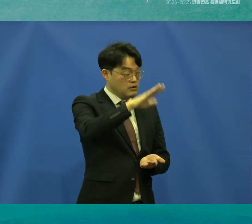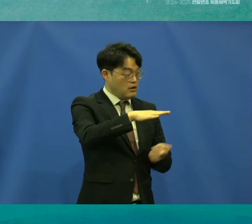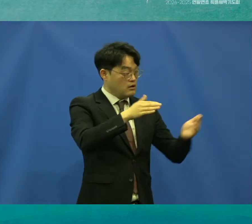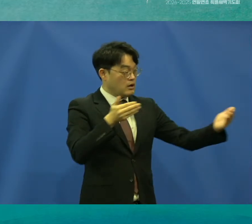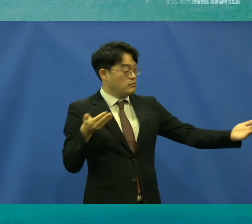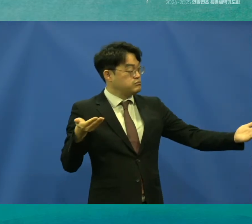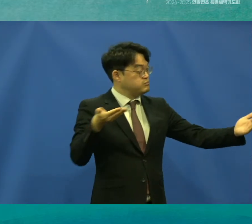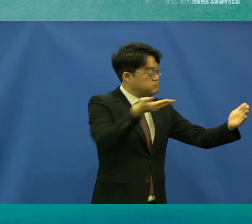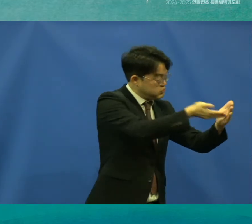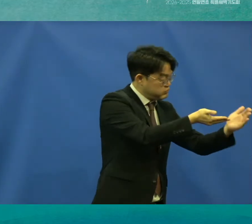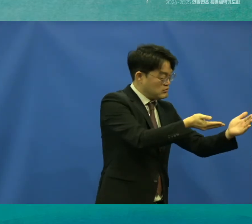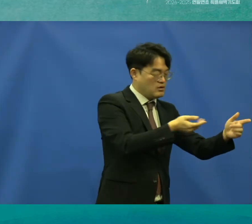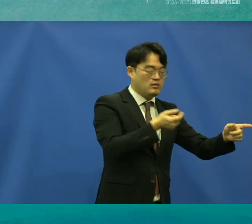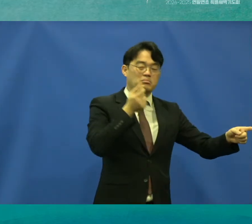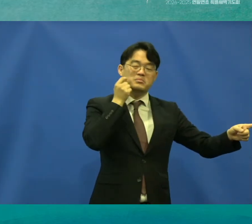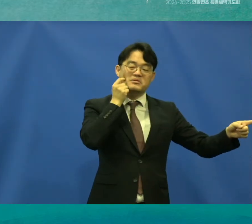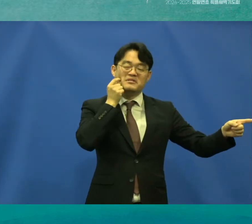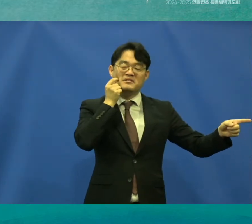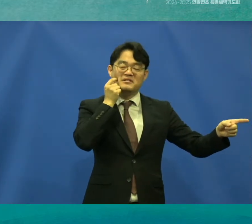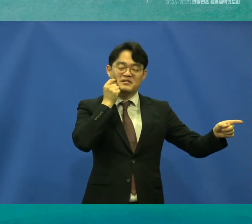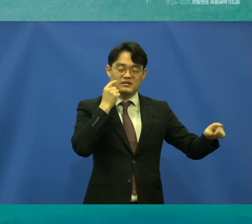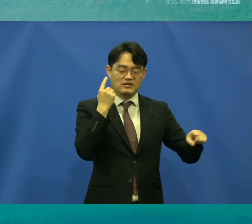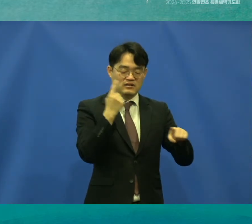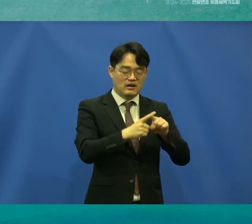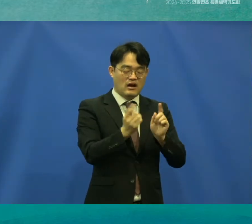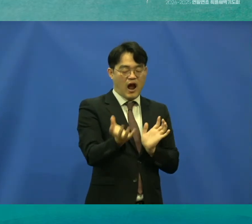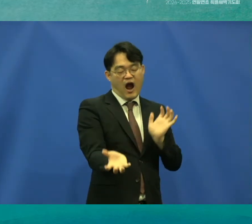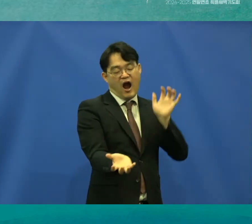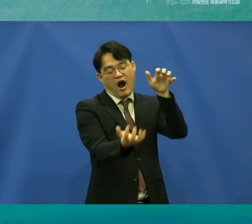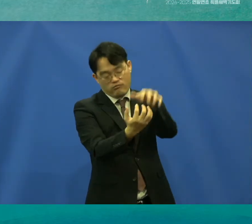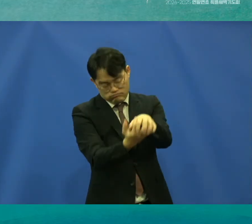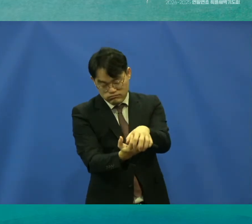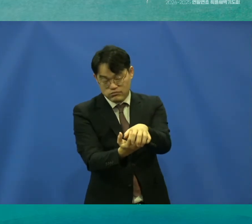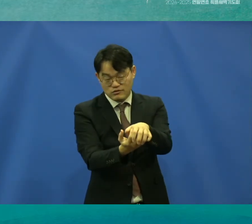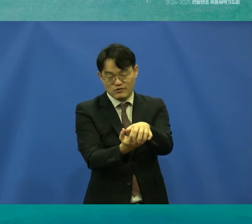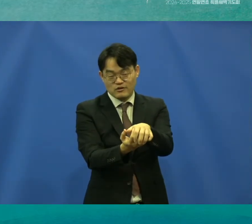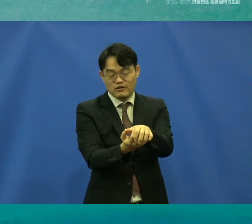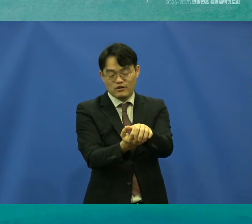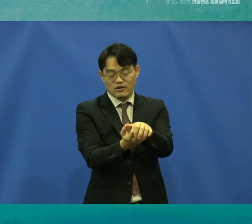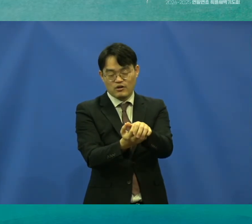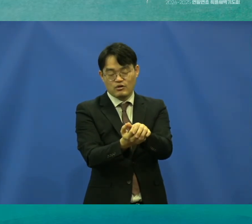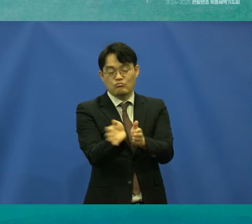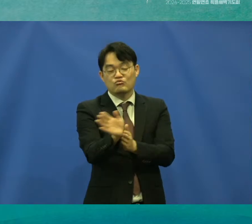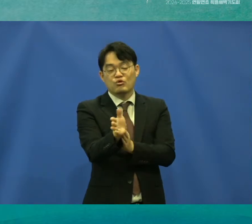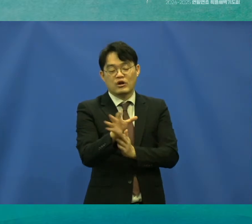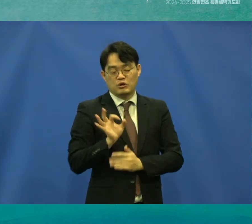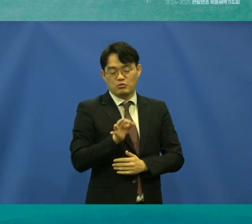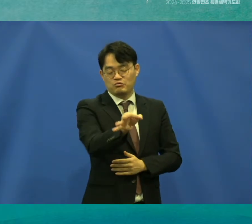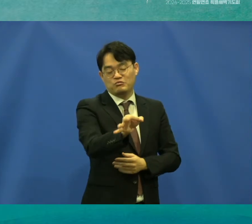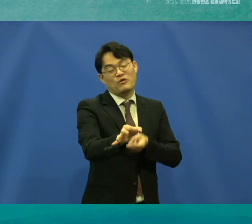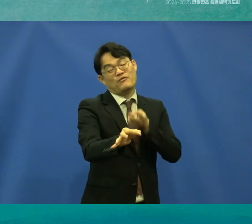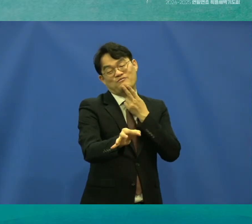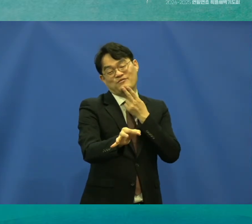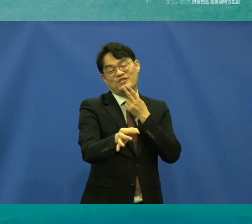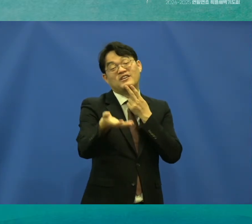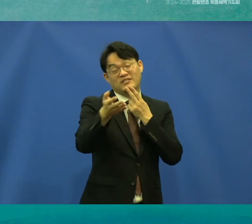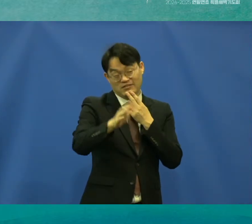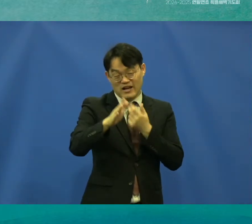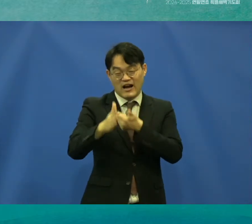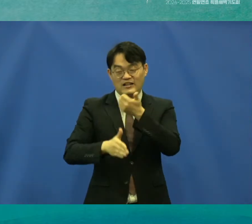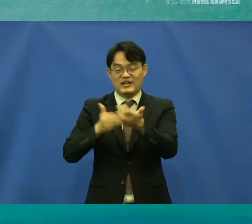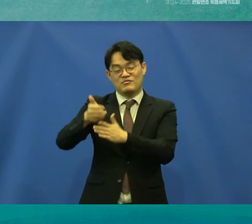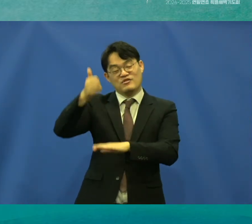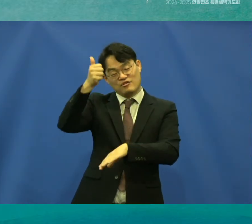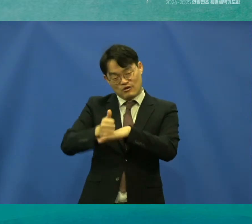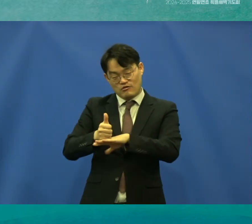그는 다시 복직됩니다. 마침내 순종합니다. 니느웨에 가서 하나님의 심판을 선포합니다.